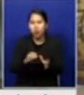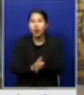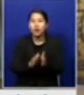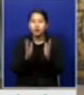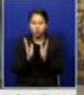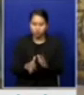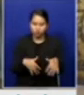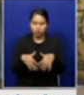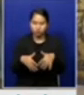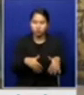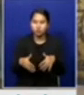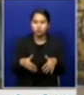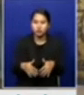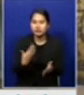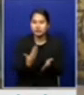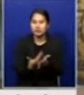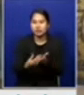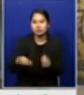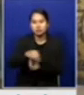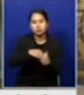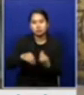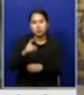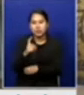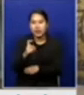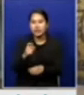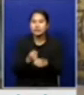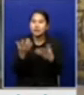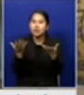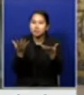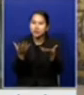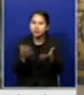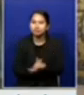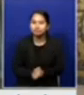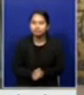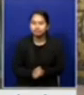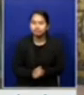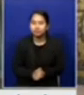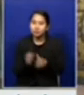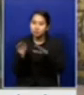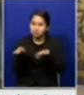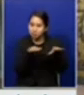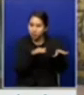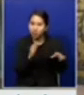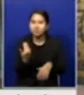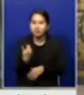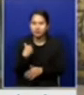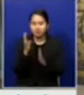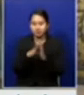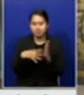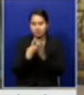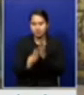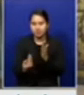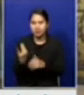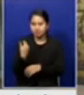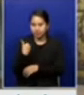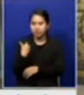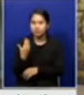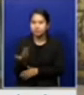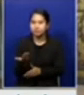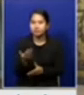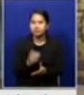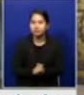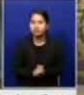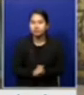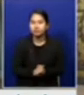ท่านจะทำอย่างไรท่านได้เตรียมการท่านได้วางแผนไว้แล้วหรือยังครับท่านประธานที่เคารพครับผมเป็นห่ว